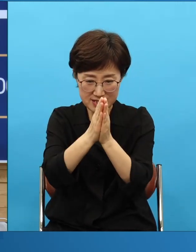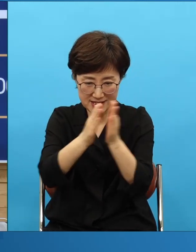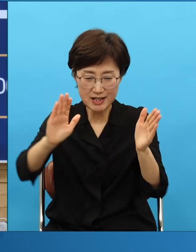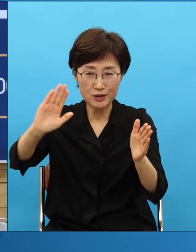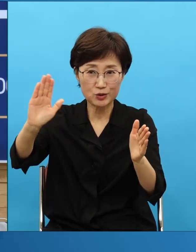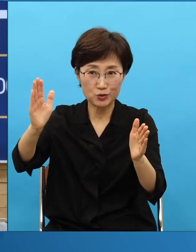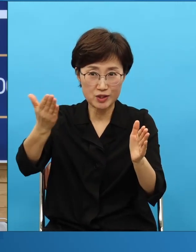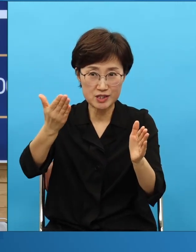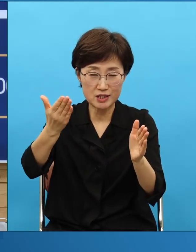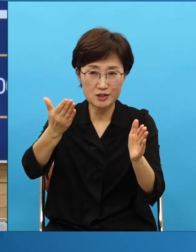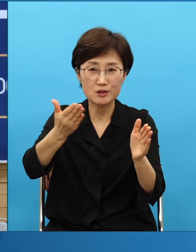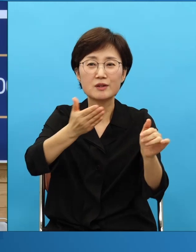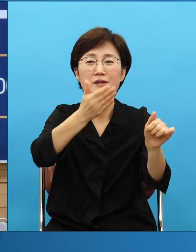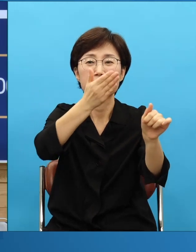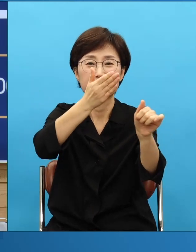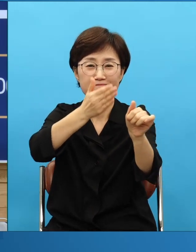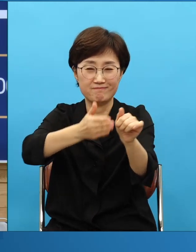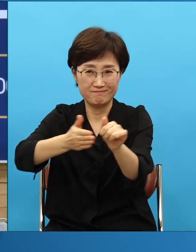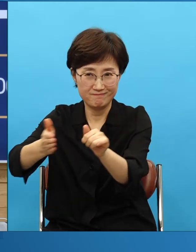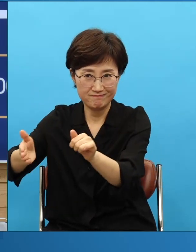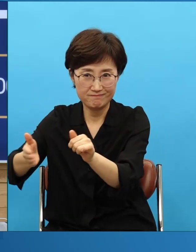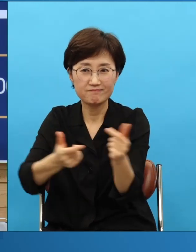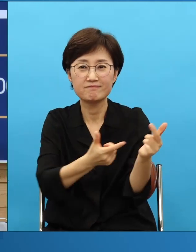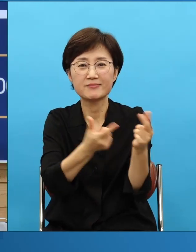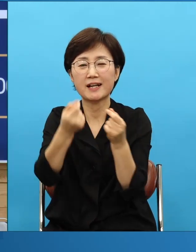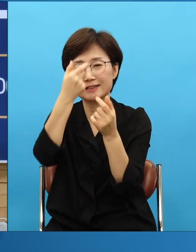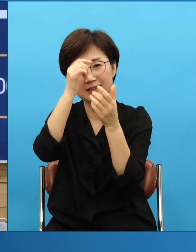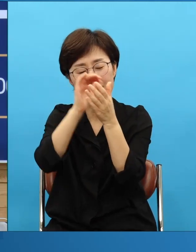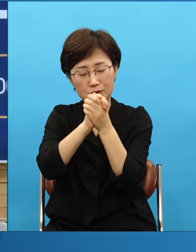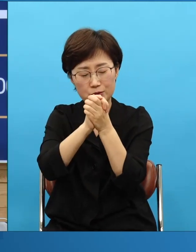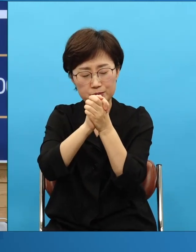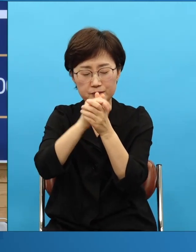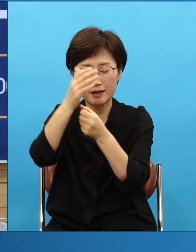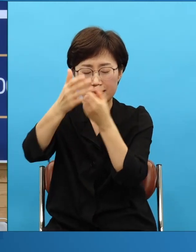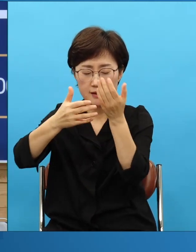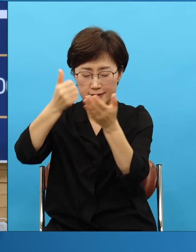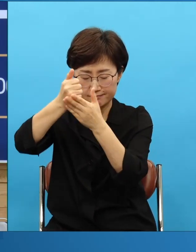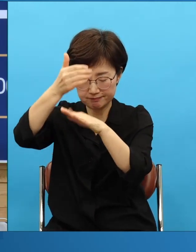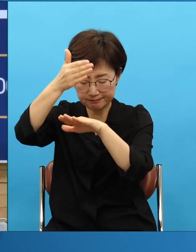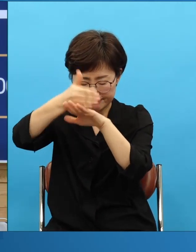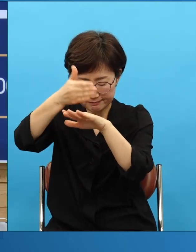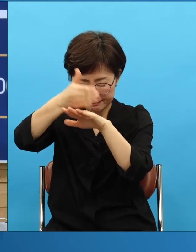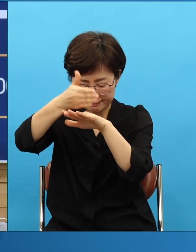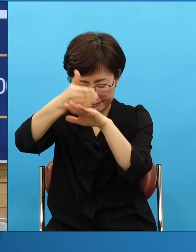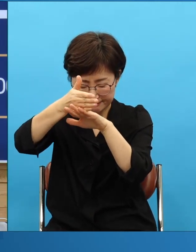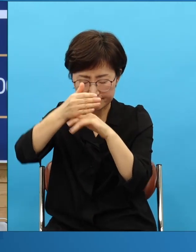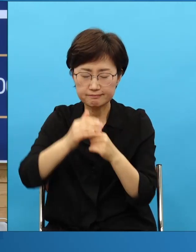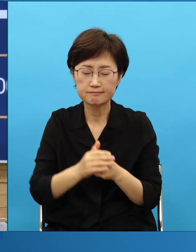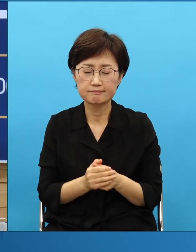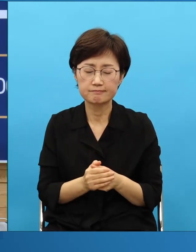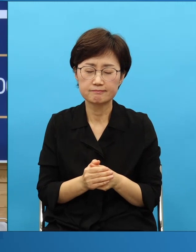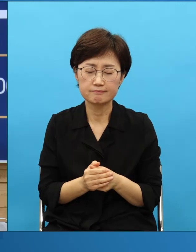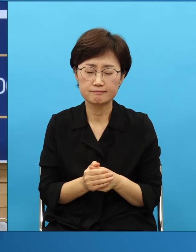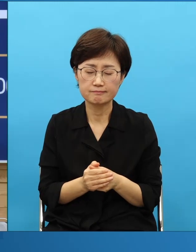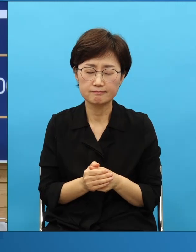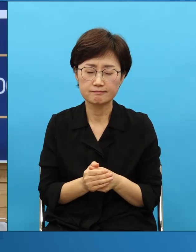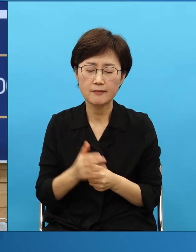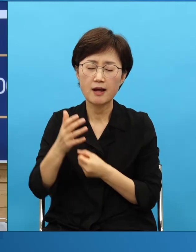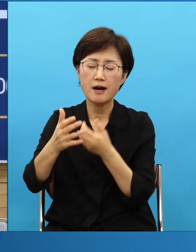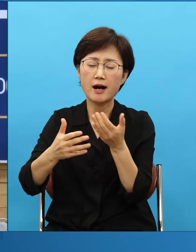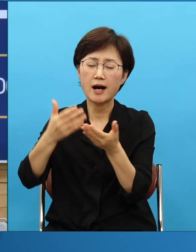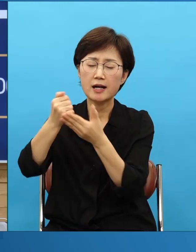이름으로 I 축복합니다. bless you in the name of Jesus Christ. That these blessings will 기도하겠습니다. absolutely take place. 하나님께 감사드립니다. God, we give you thanks.